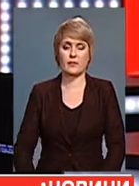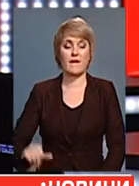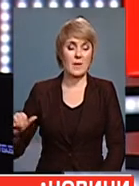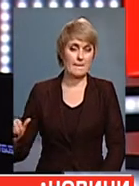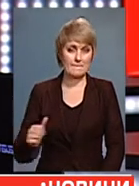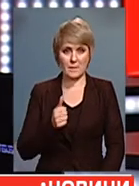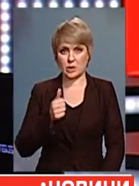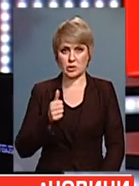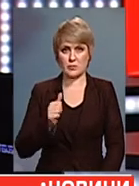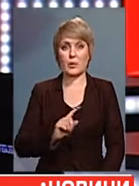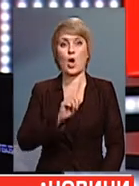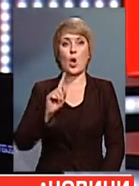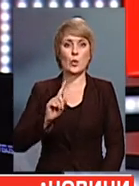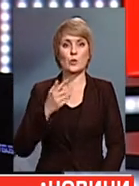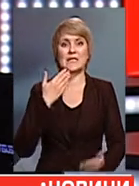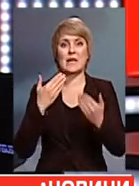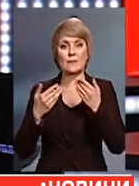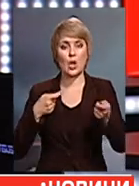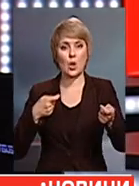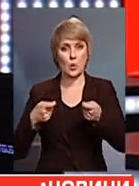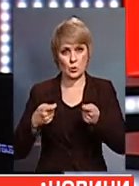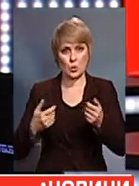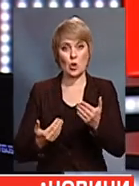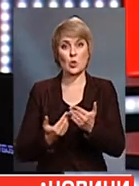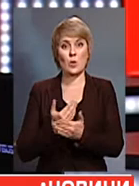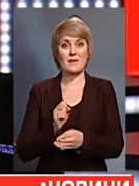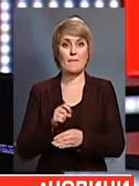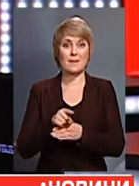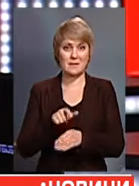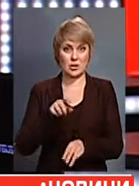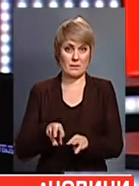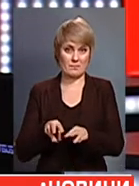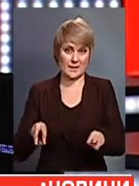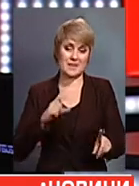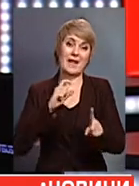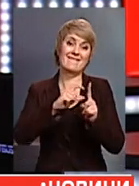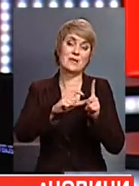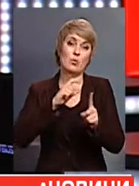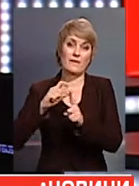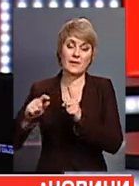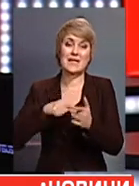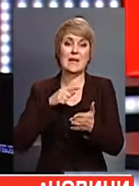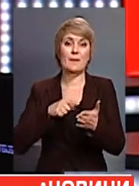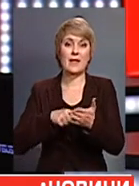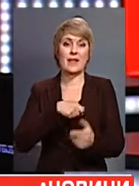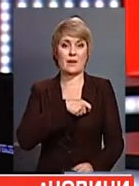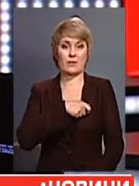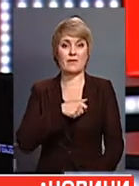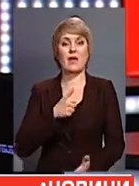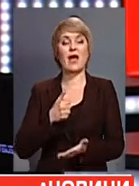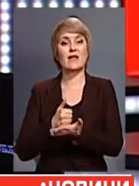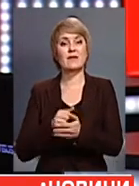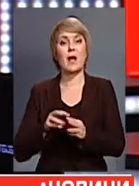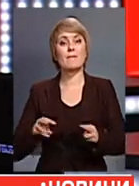Уперше на годину запитань до уряду. Новопризначені міністри відповіли на запитання депутатів. Керівник Міненерго, зокрема, пообіцяв розібратися